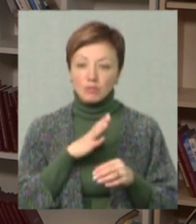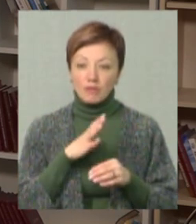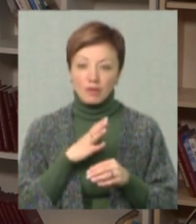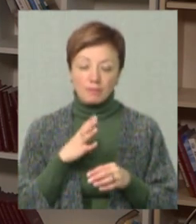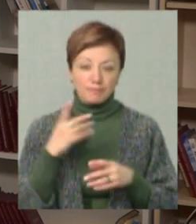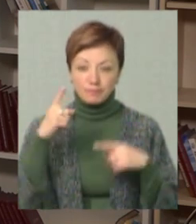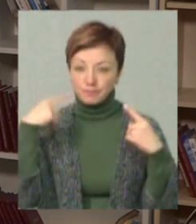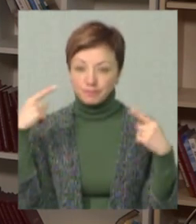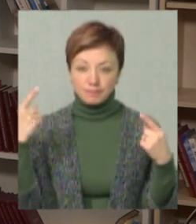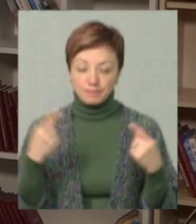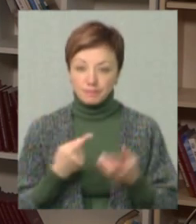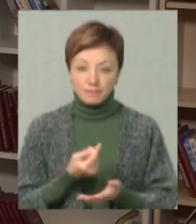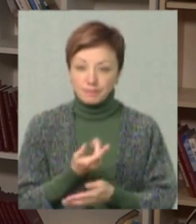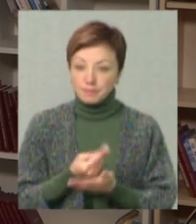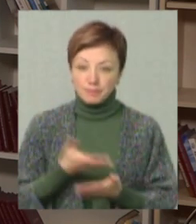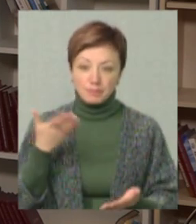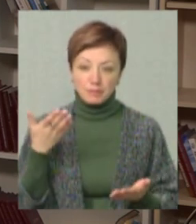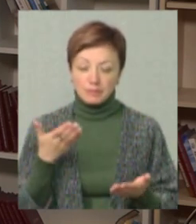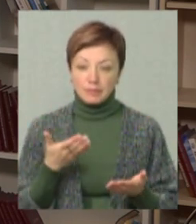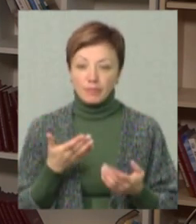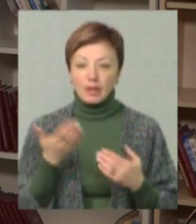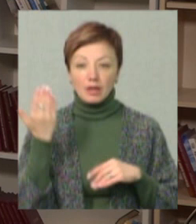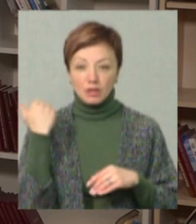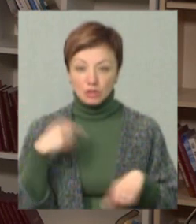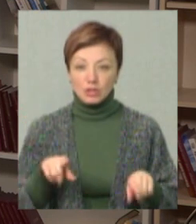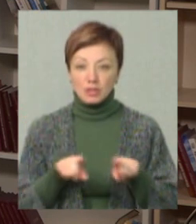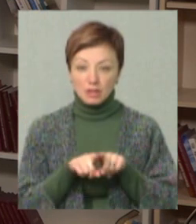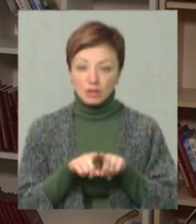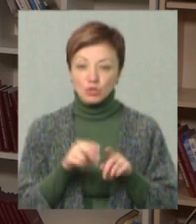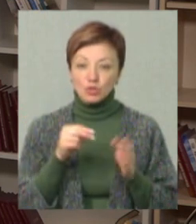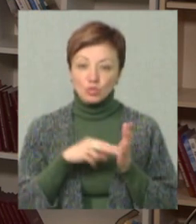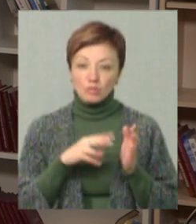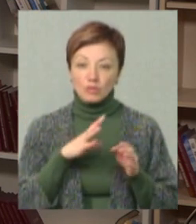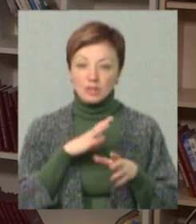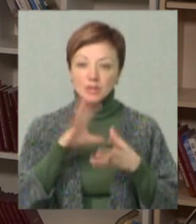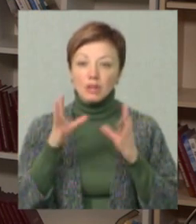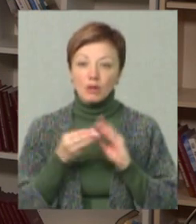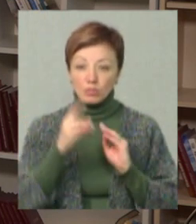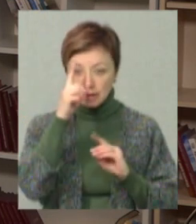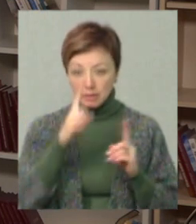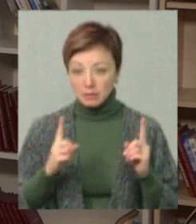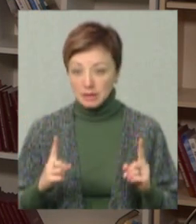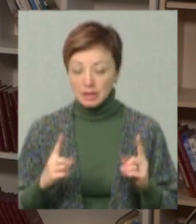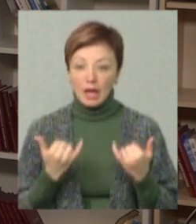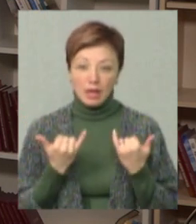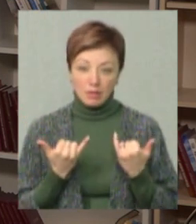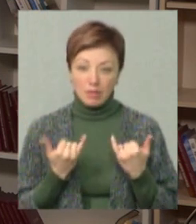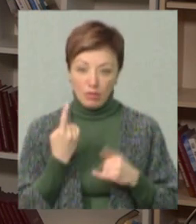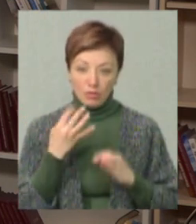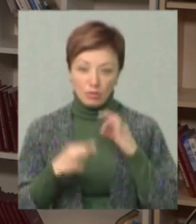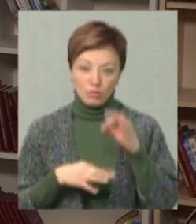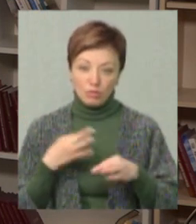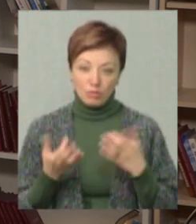суми були загалом за місяць, а тепер це, власне, за добу. Причому для людей, які, тікаючи від